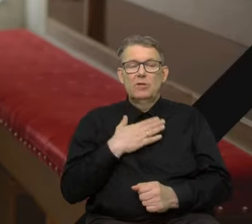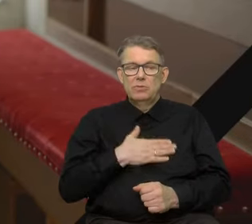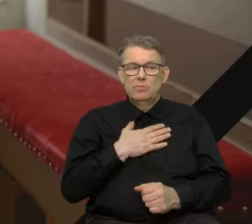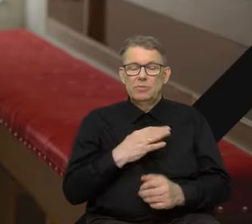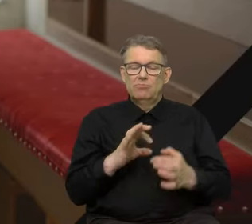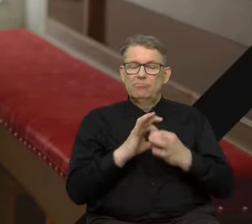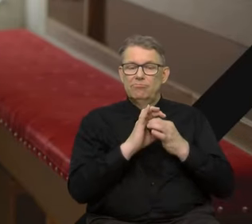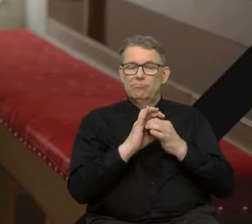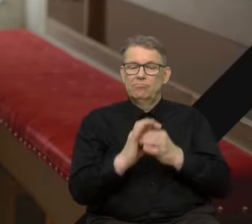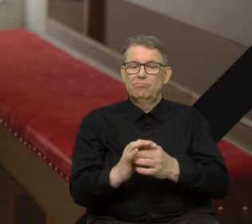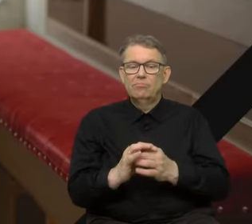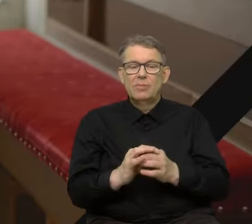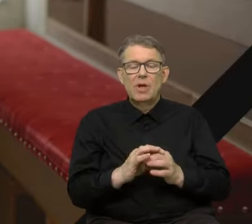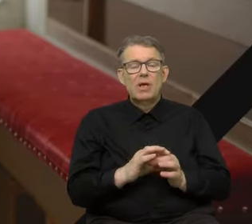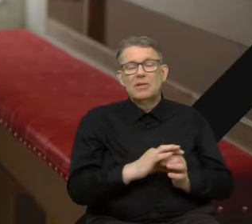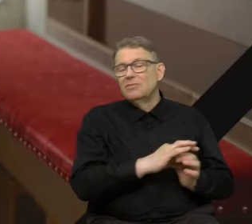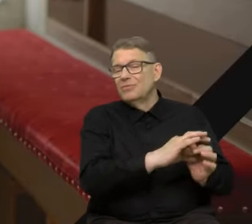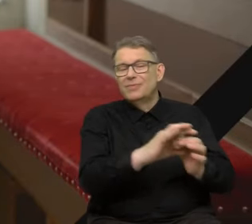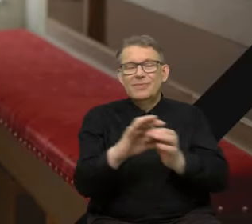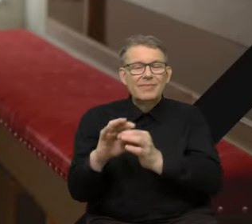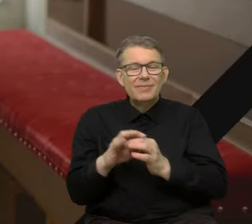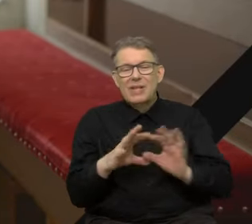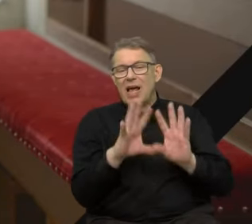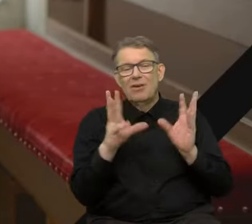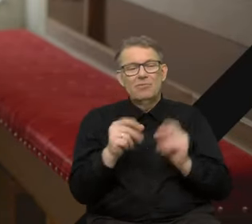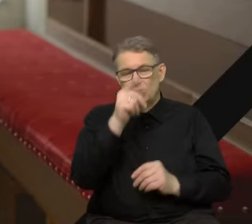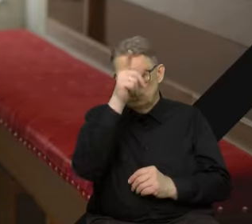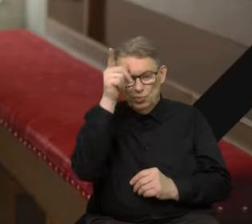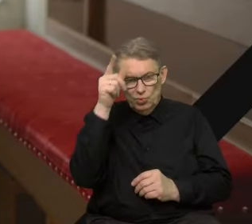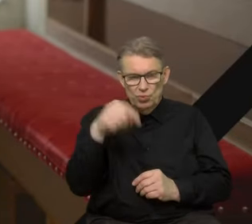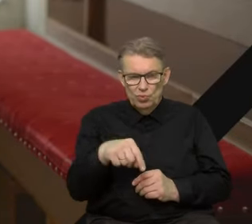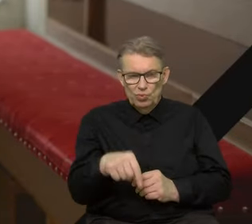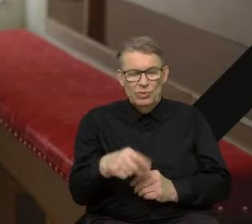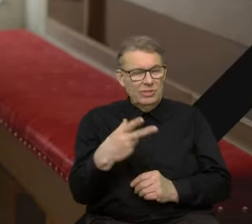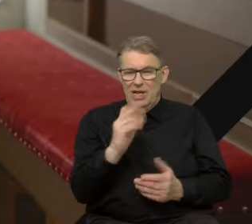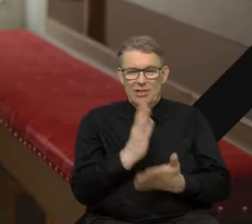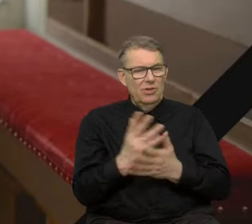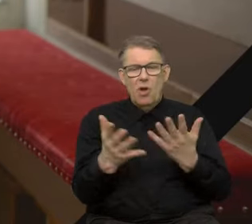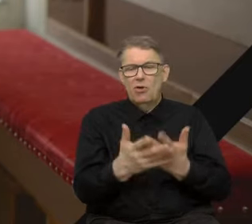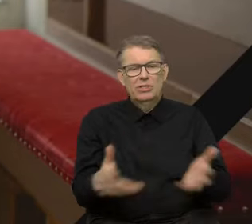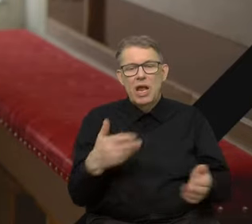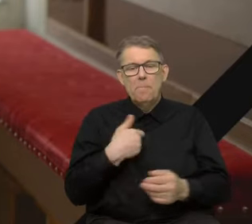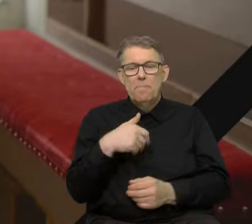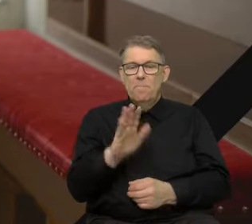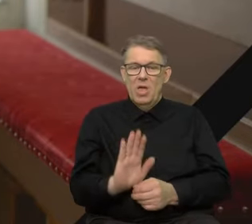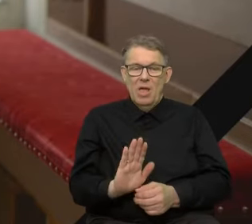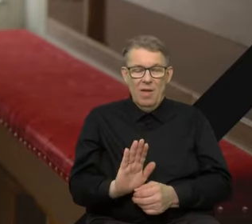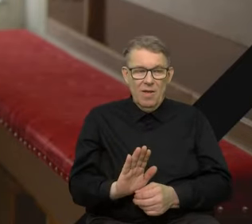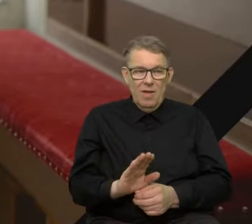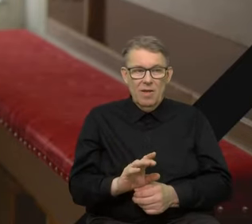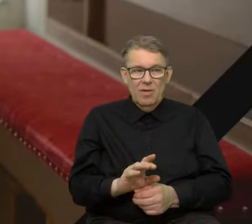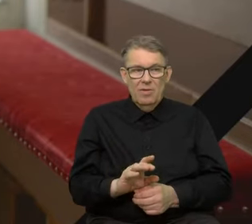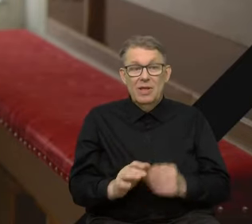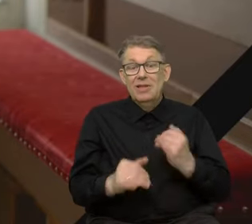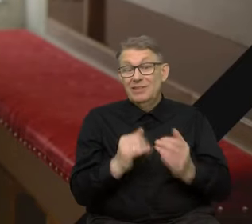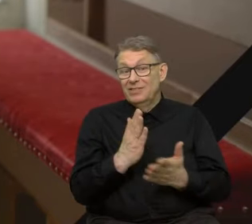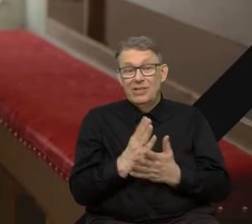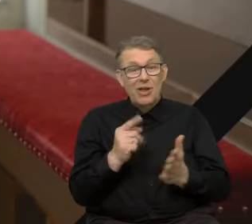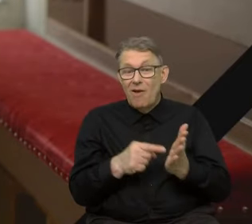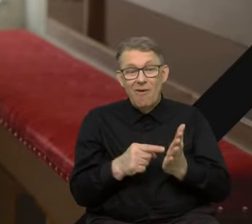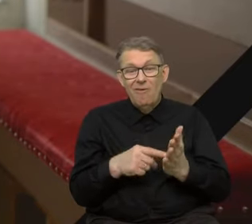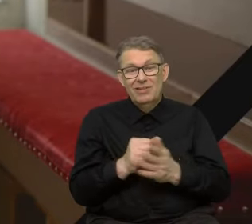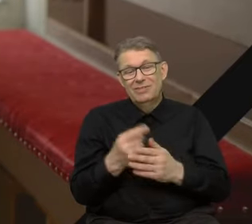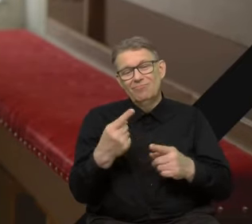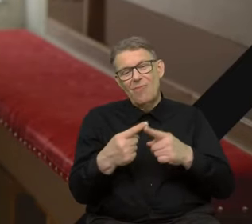kieruje do wszystkich ludzi tutaj, nie tylko na ziemi białostockiej, bo byłaby to